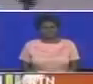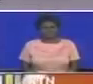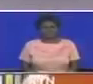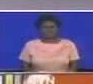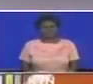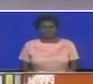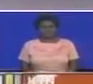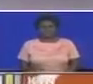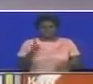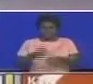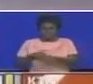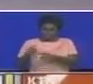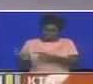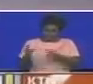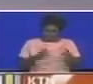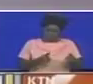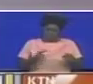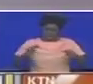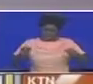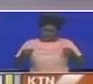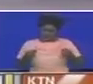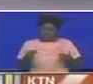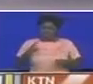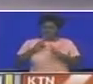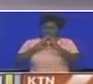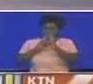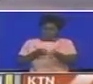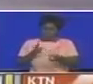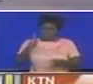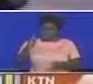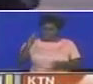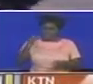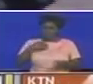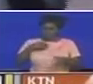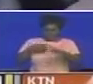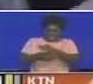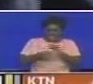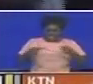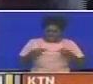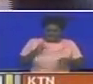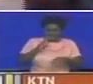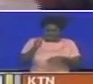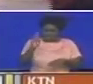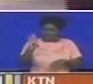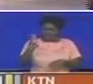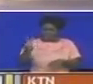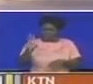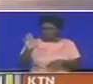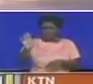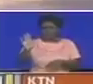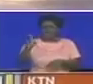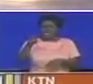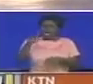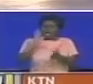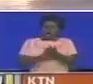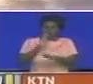Katika shughuli zao za kila siku, waandishi wa habari wa KTN hukuletea taarifa za kina kwenye runinga yako. Kwa niaba ya wapigaji picha wote wa shirika